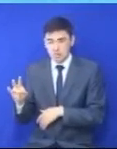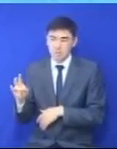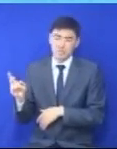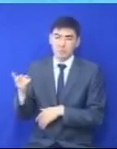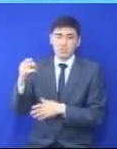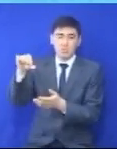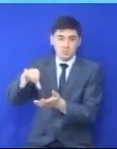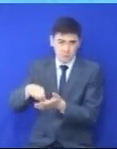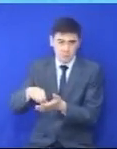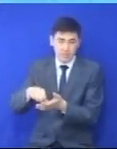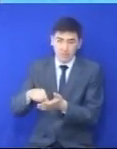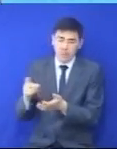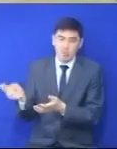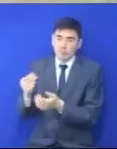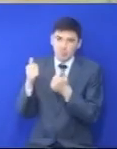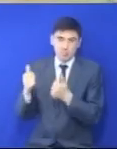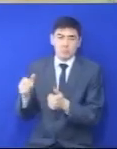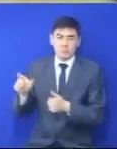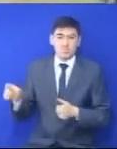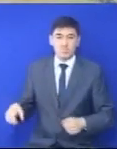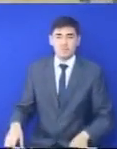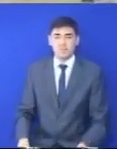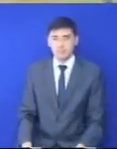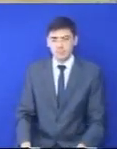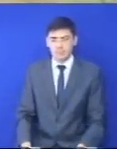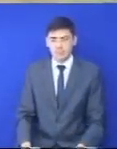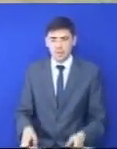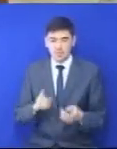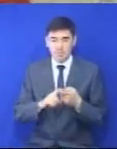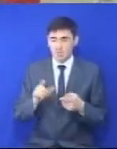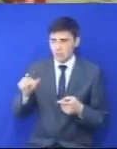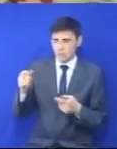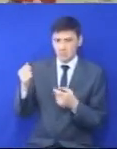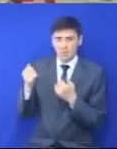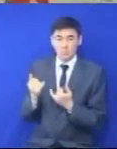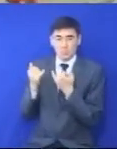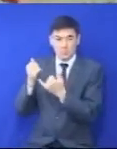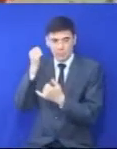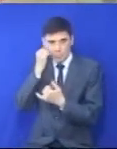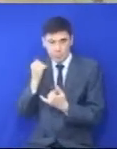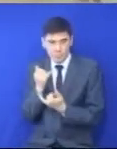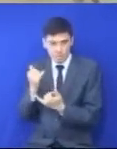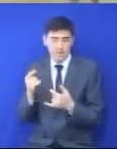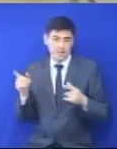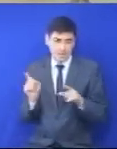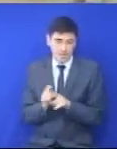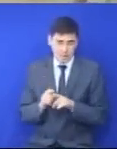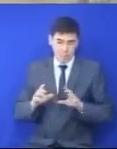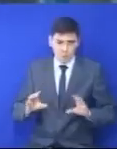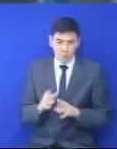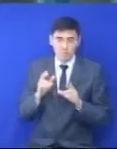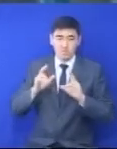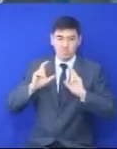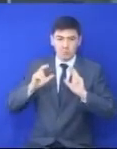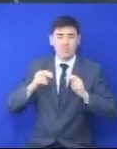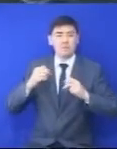болған. Олар керемет адамдар еді. Ардагерлерді ардақтауға арналған аймақаралық турнир осымен екінші жыл қатарынан